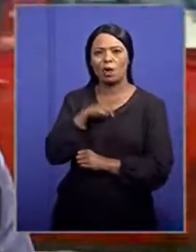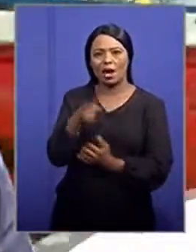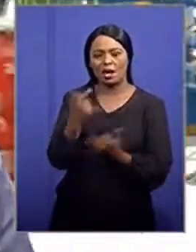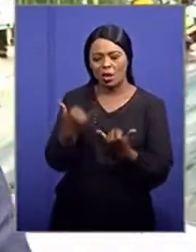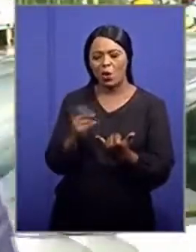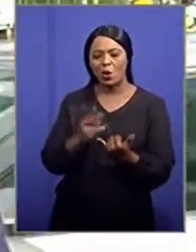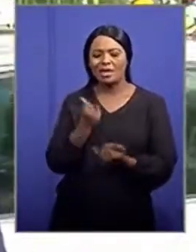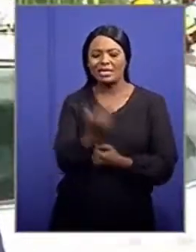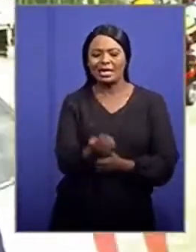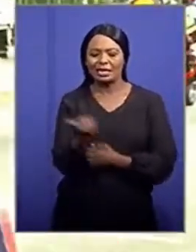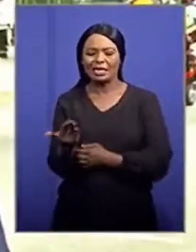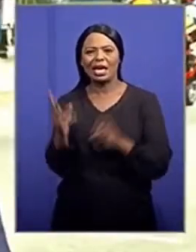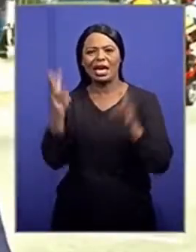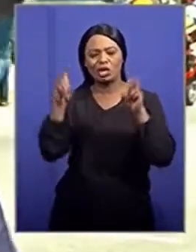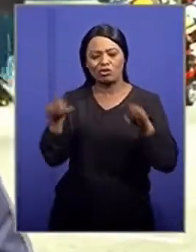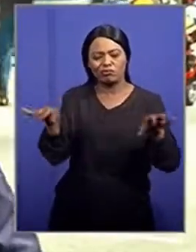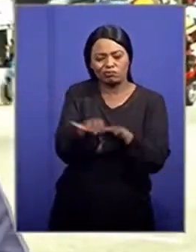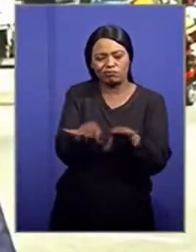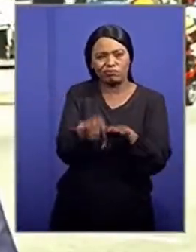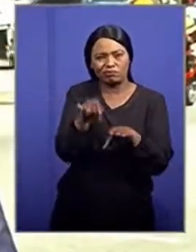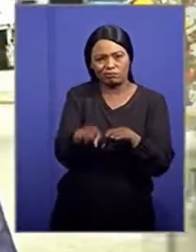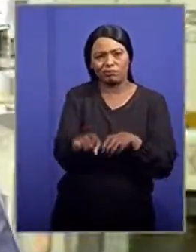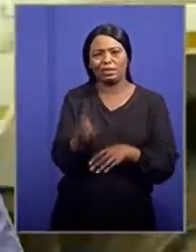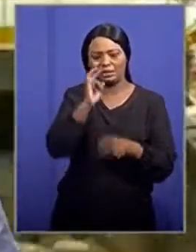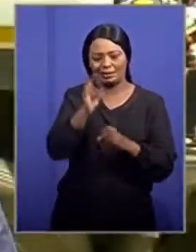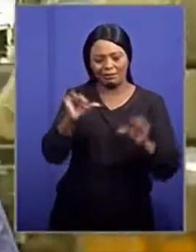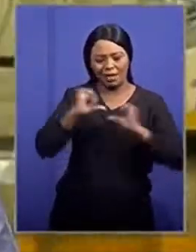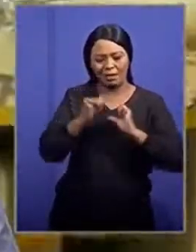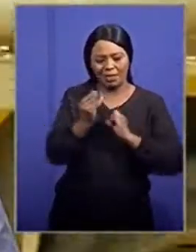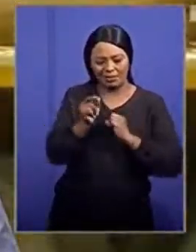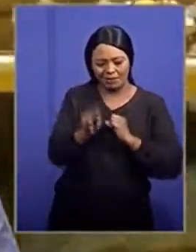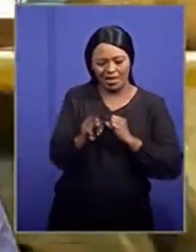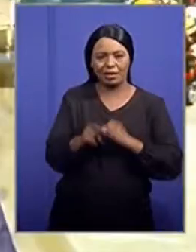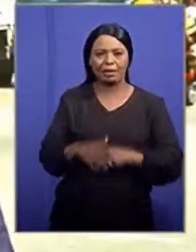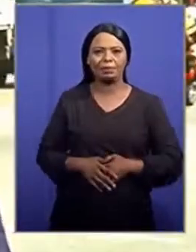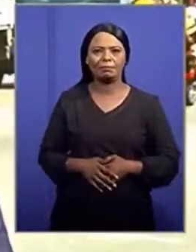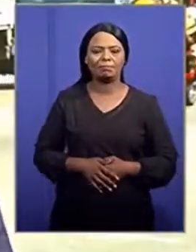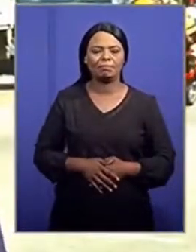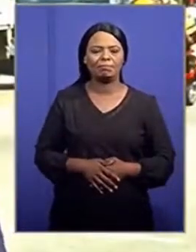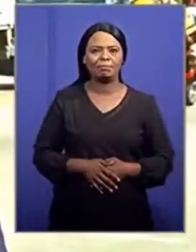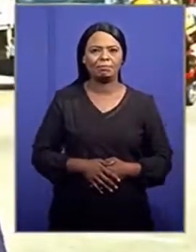tša dithendara tša matlakala. Nna ke Mahlatse Phaladi wa ditaba tša SABC Polokwane.